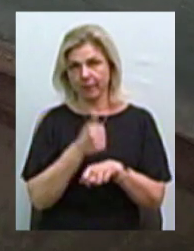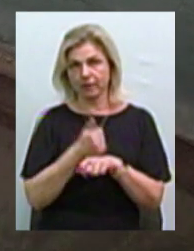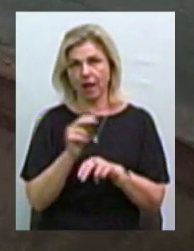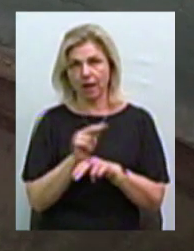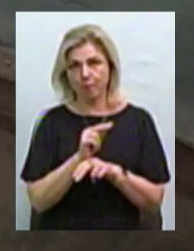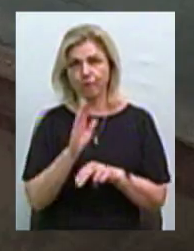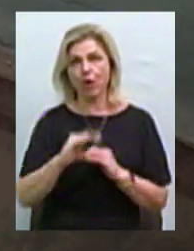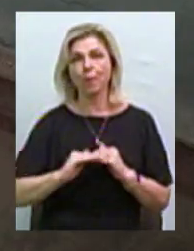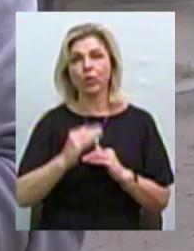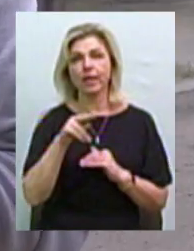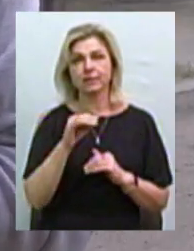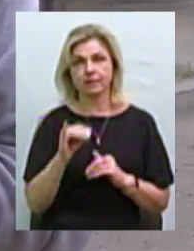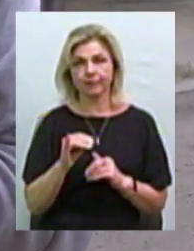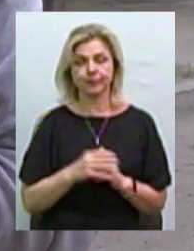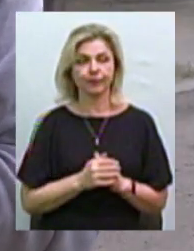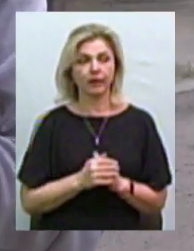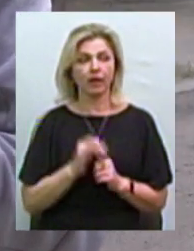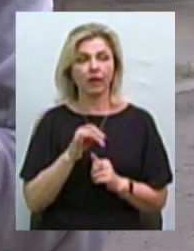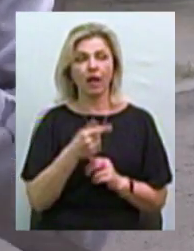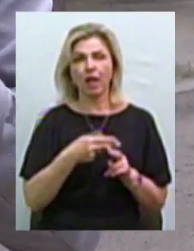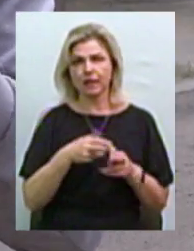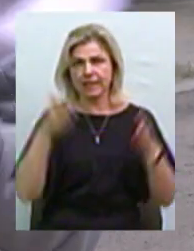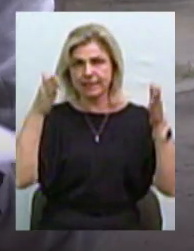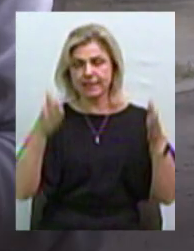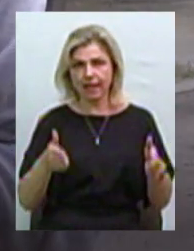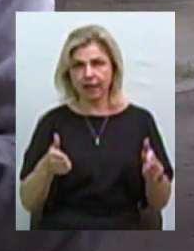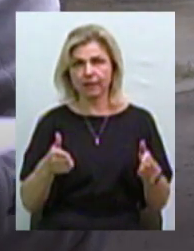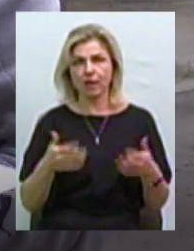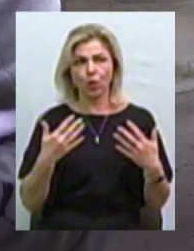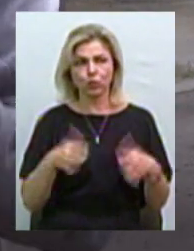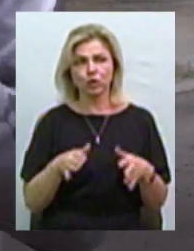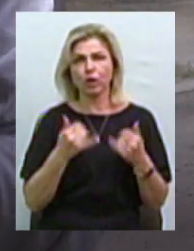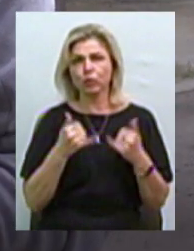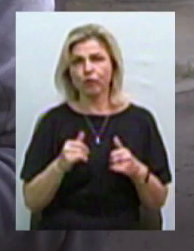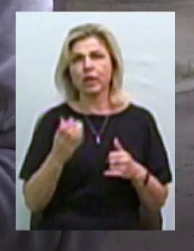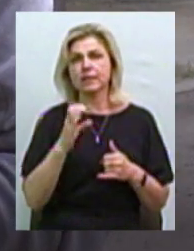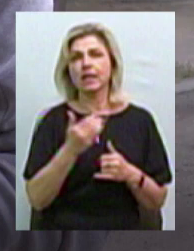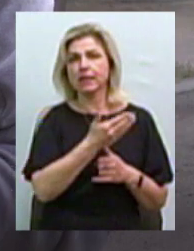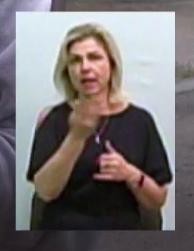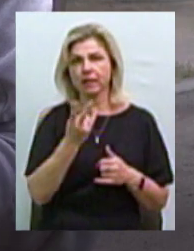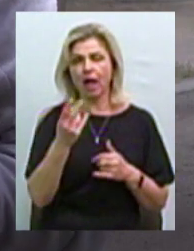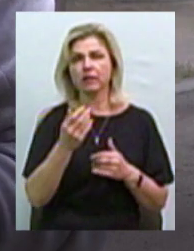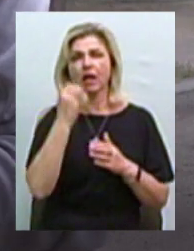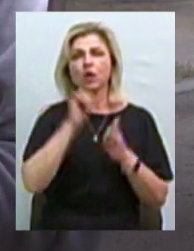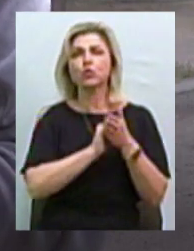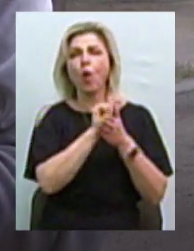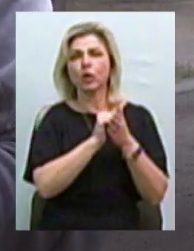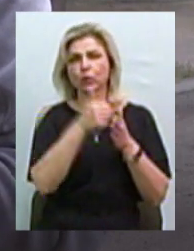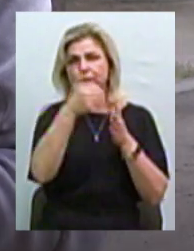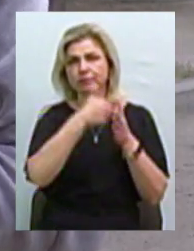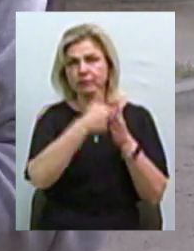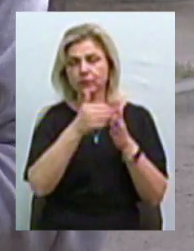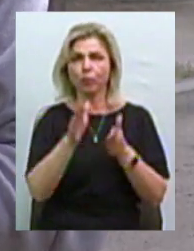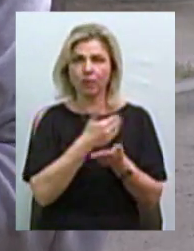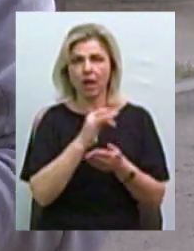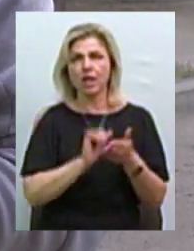у під'їзді. Затекші ці стіни, їх треба... Стіни, які затекли, з них треба збивати штукатурку. Треба по-новому